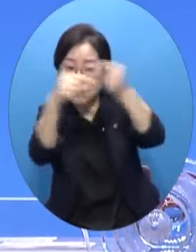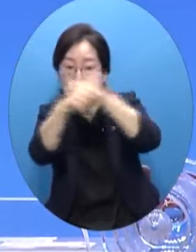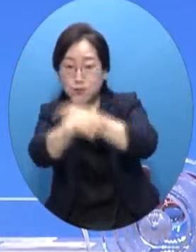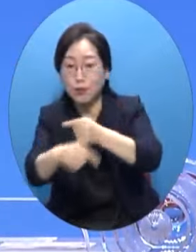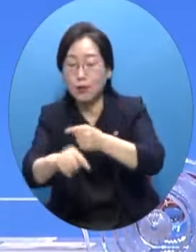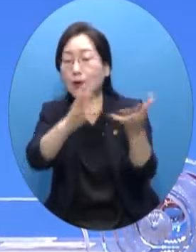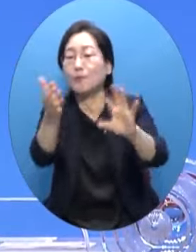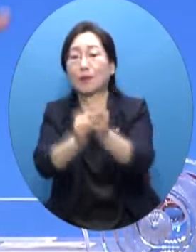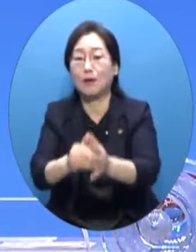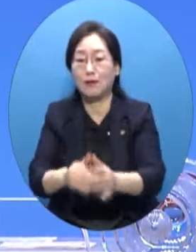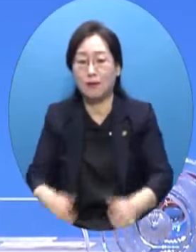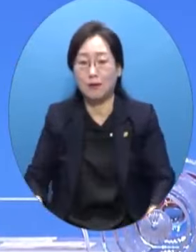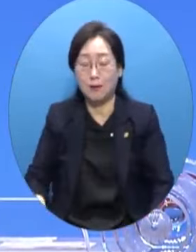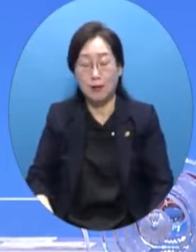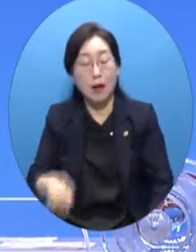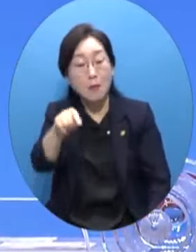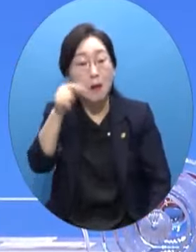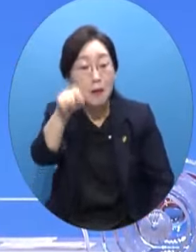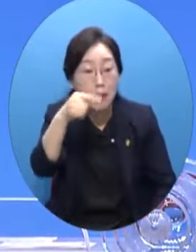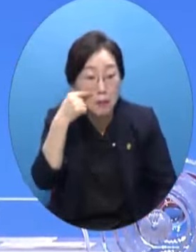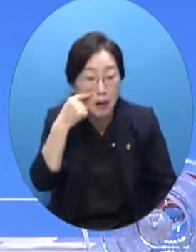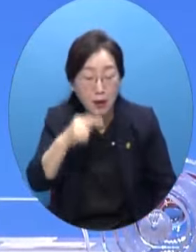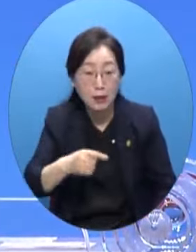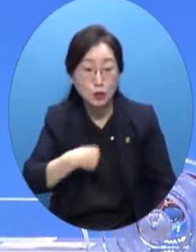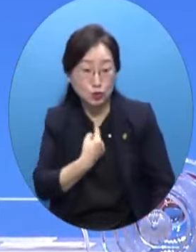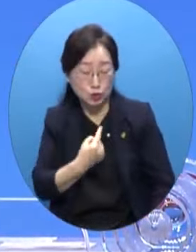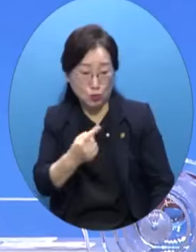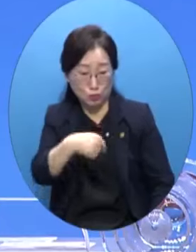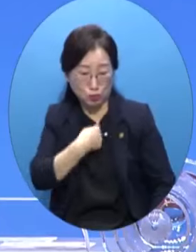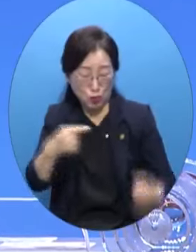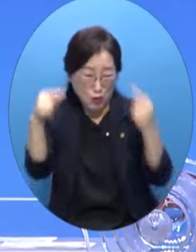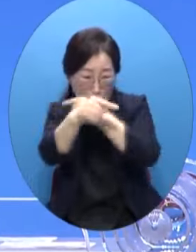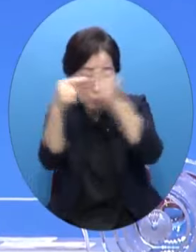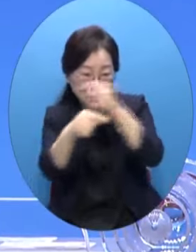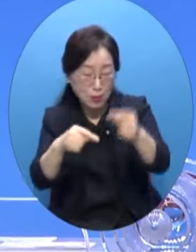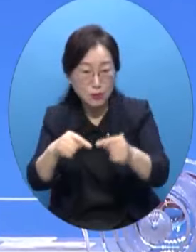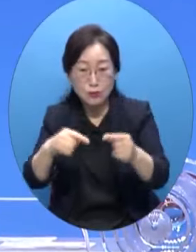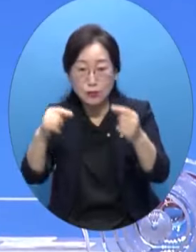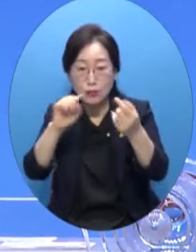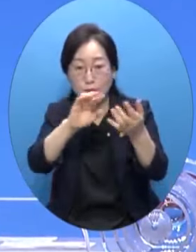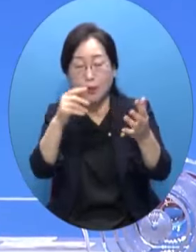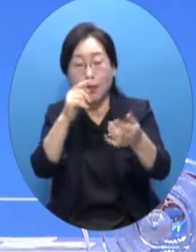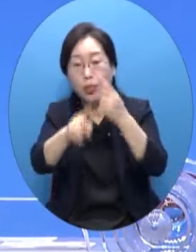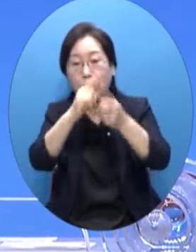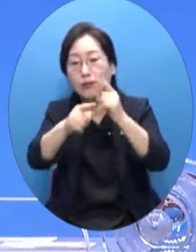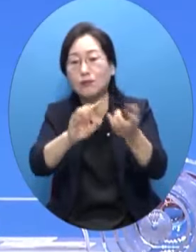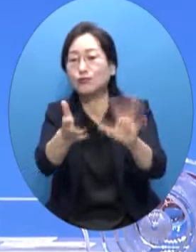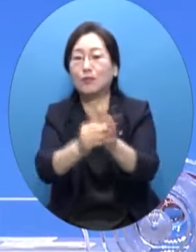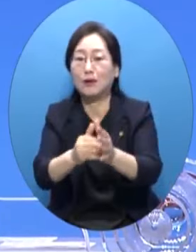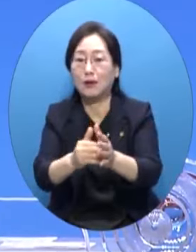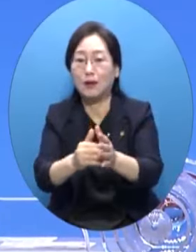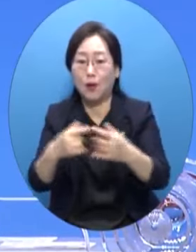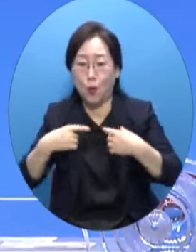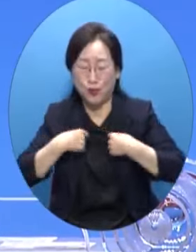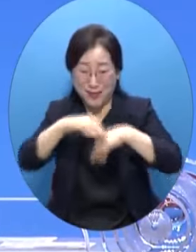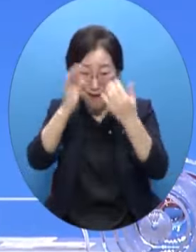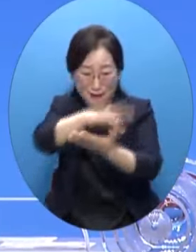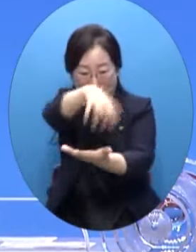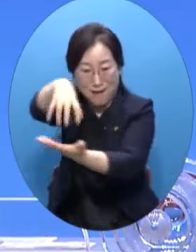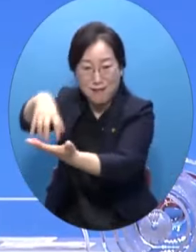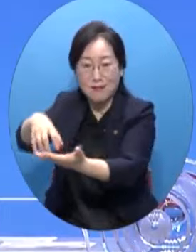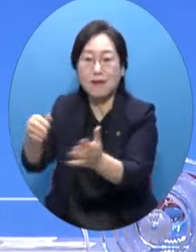가보니까 다 전멸했어요. 그래서 그들이 남겨놓은 전리품을 걷어오기만 너무 바빴다고 성경은 기록하고 있습니다. 여러분 이것이 하나님이